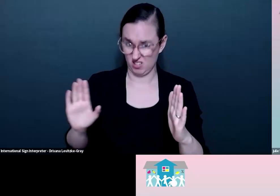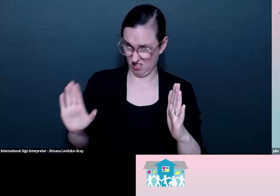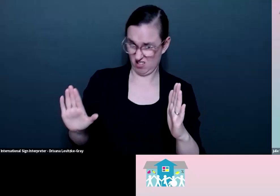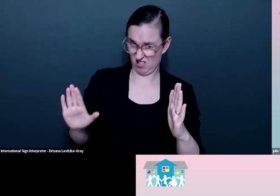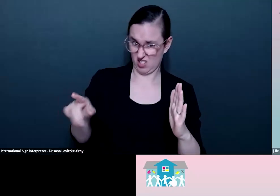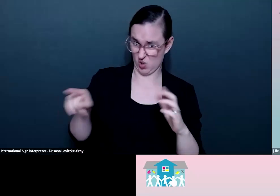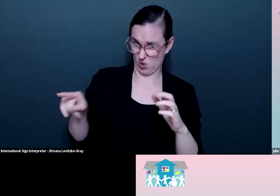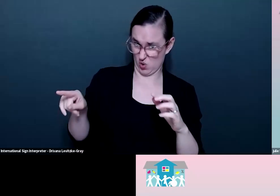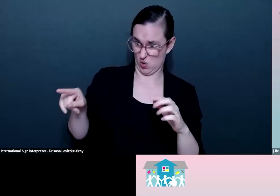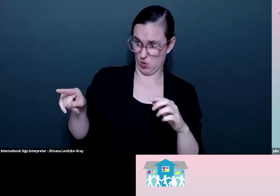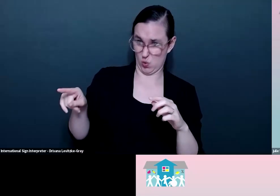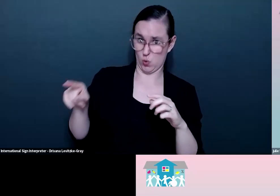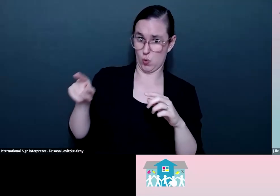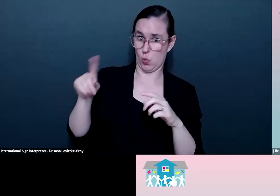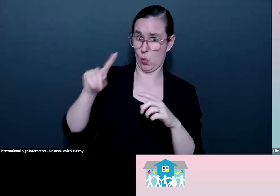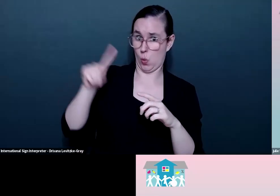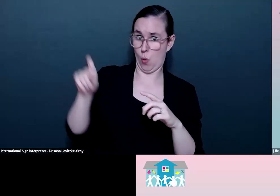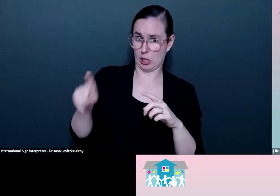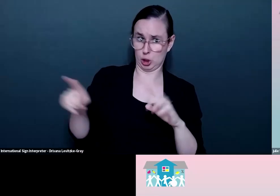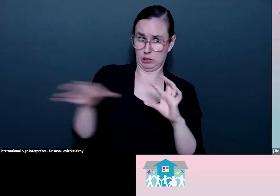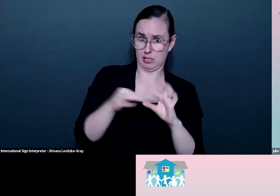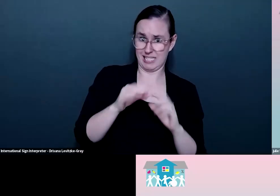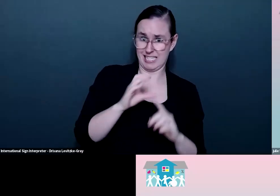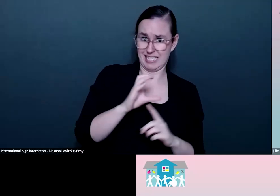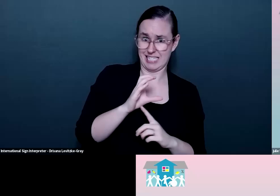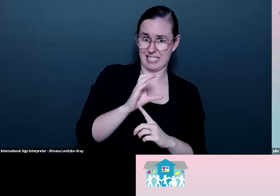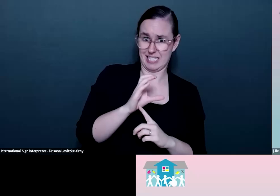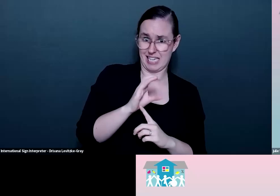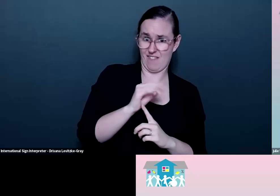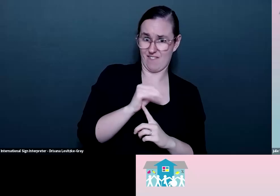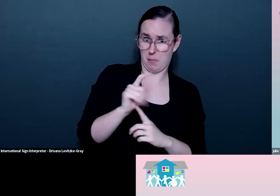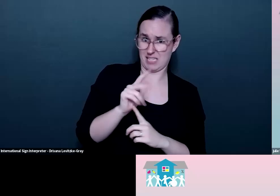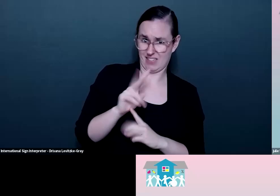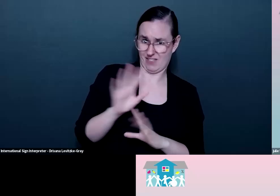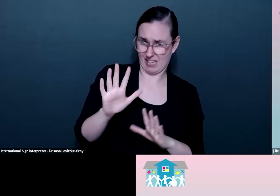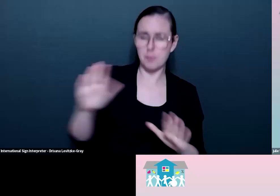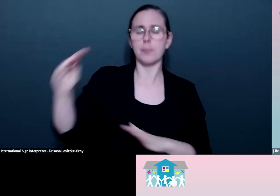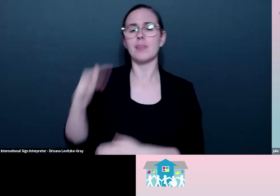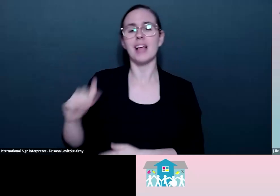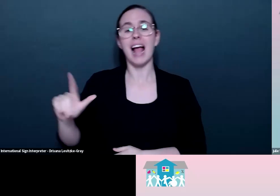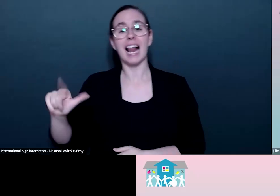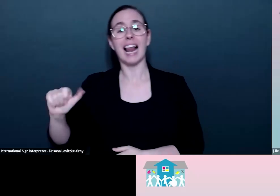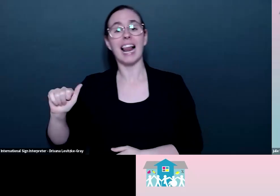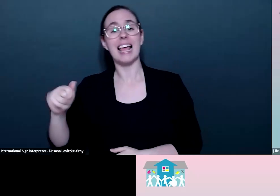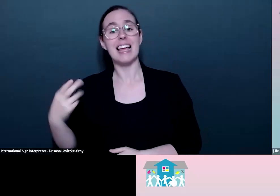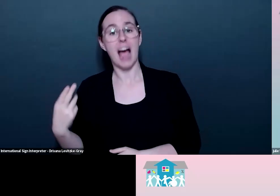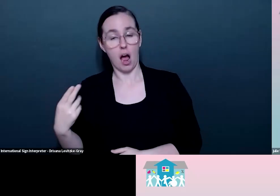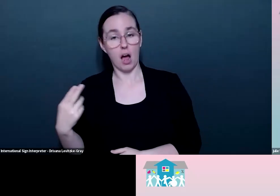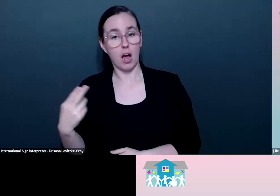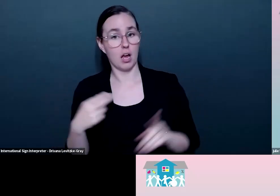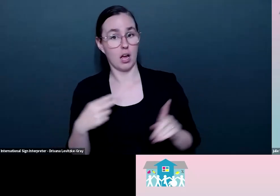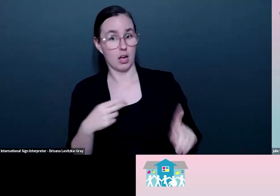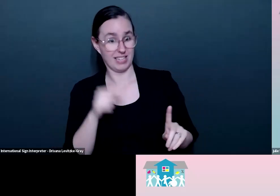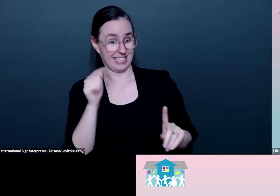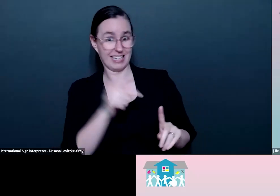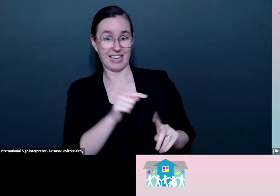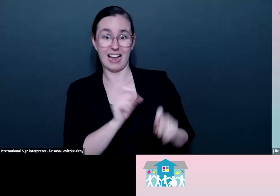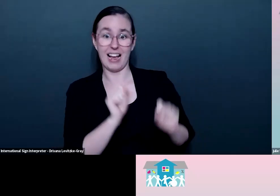autre question. Vous parlez que CFM peut être utilisé comme une manière de